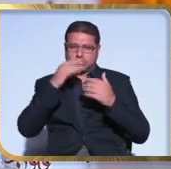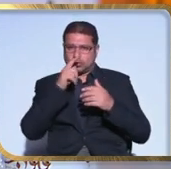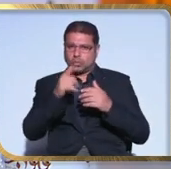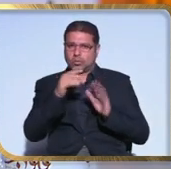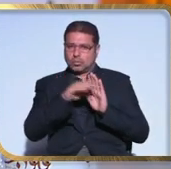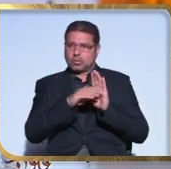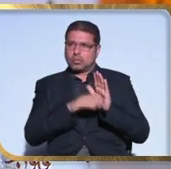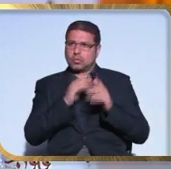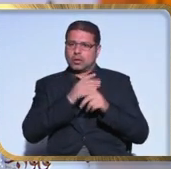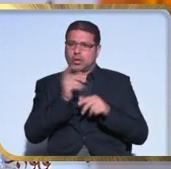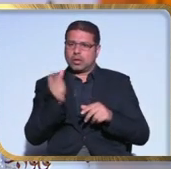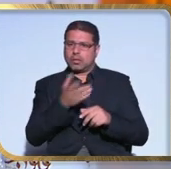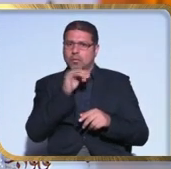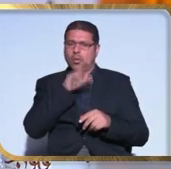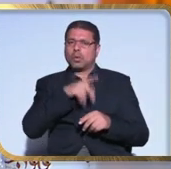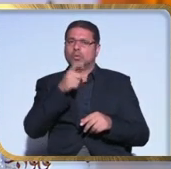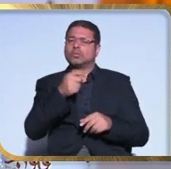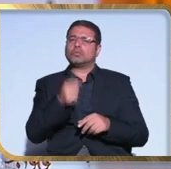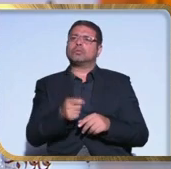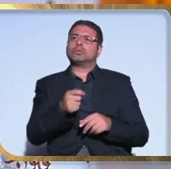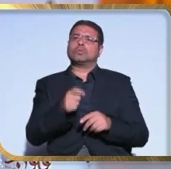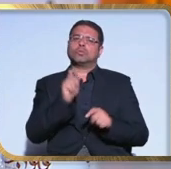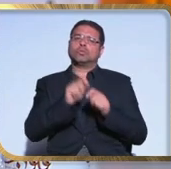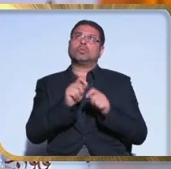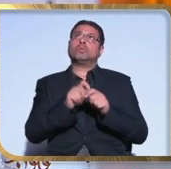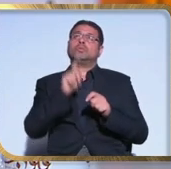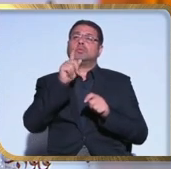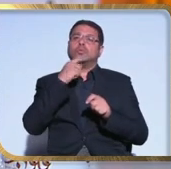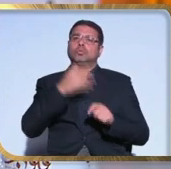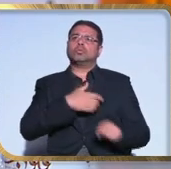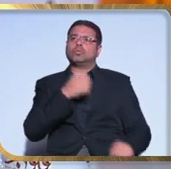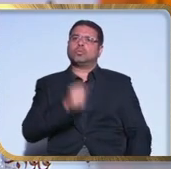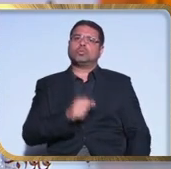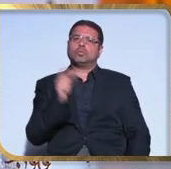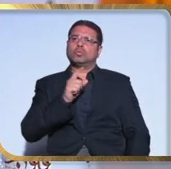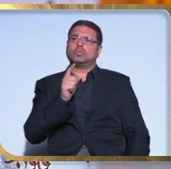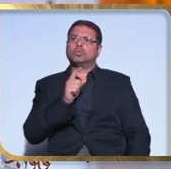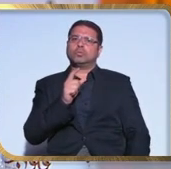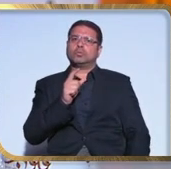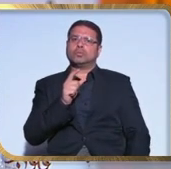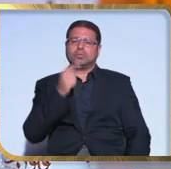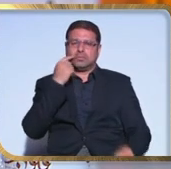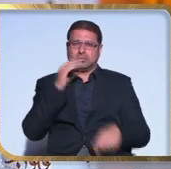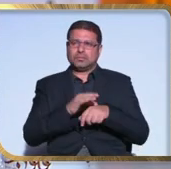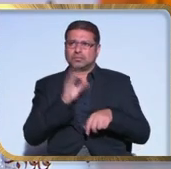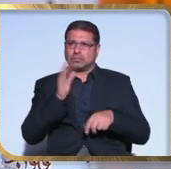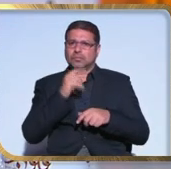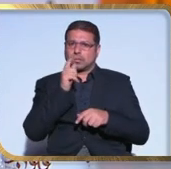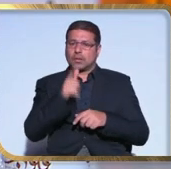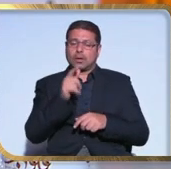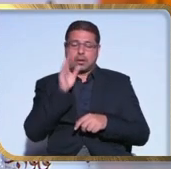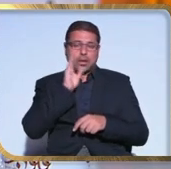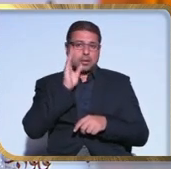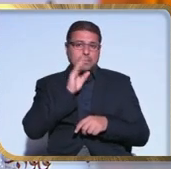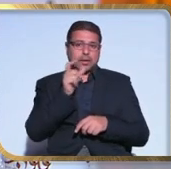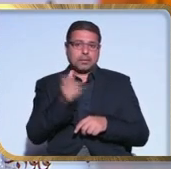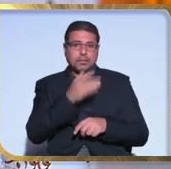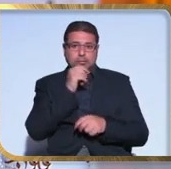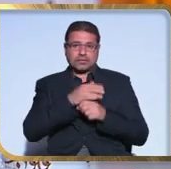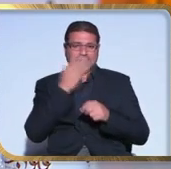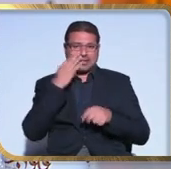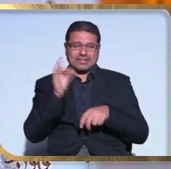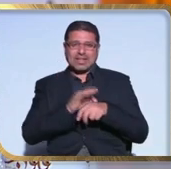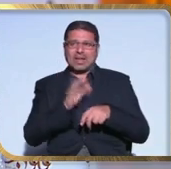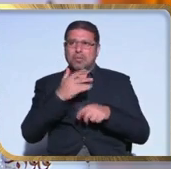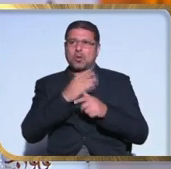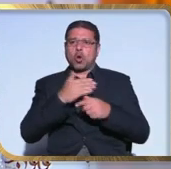لحضرتك النبي عليه الصلاه والسلام قال لنا سبحان الله ان المؤمن لا ينجس علمنا النجاسه دي